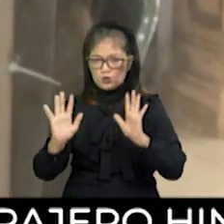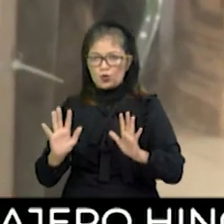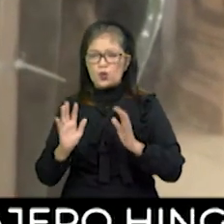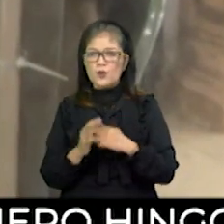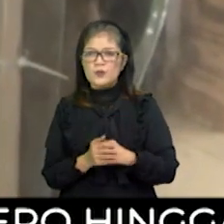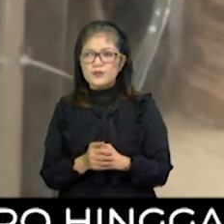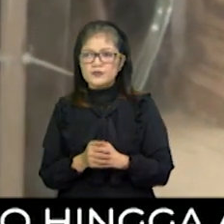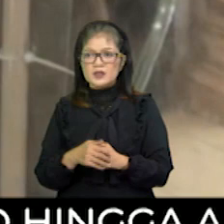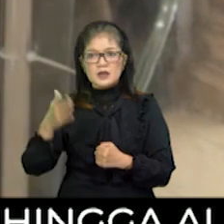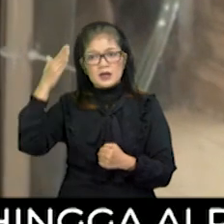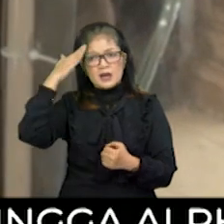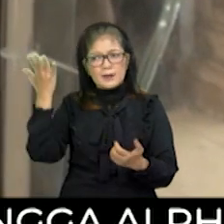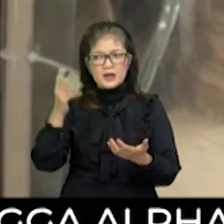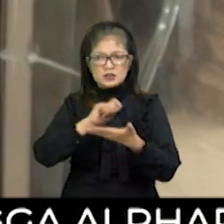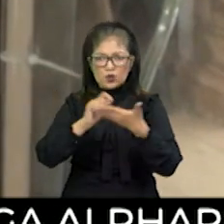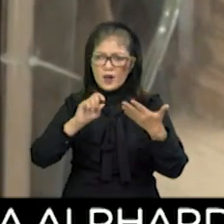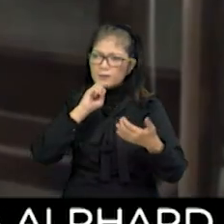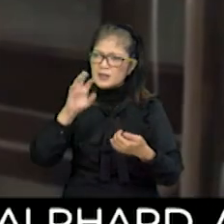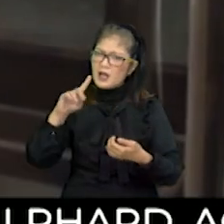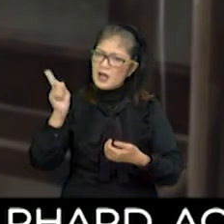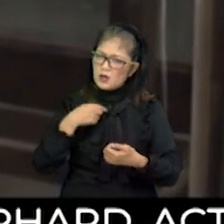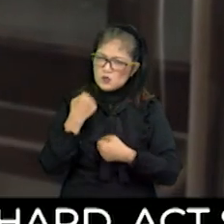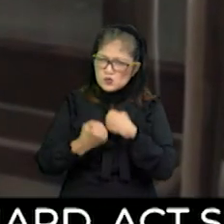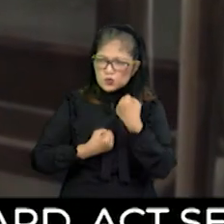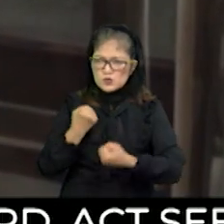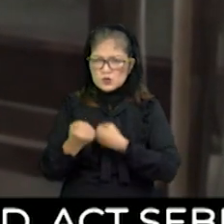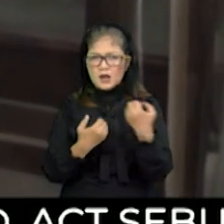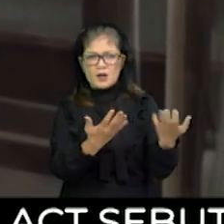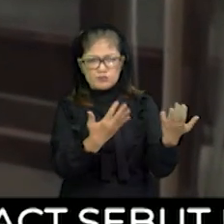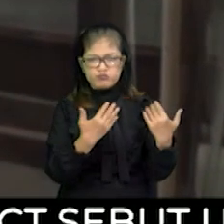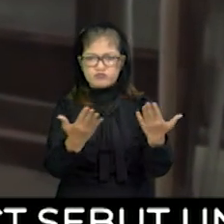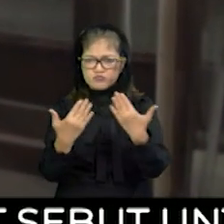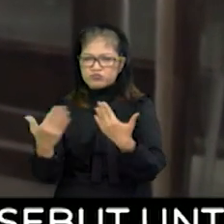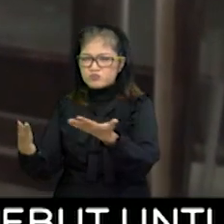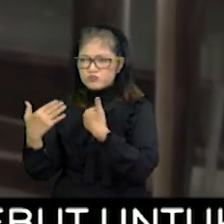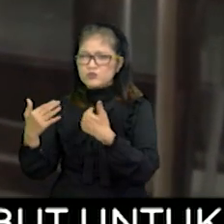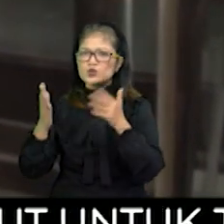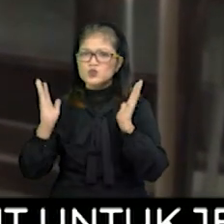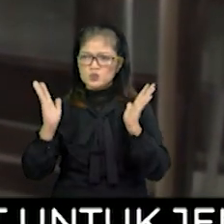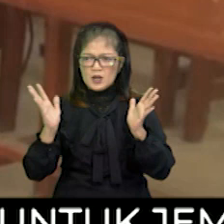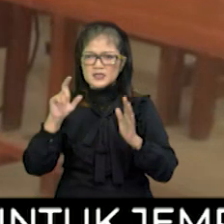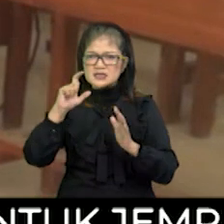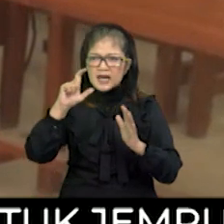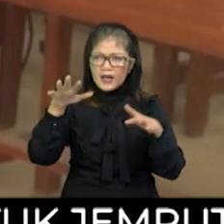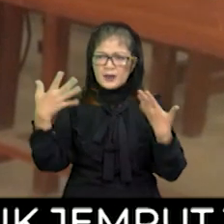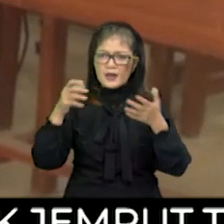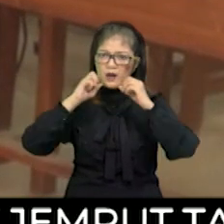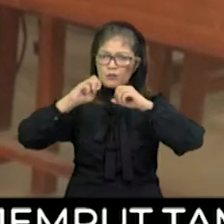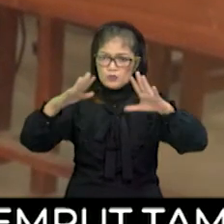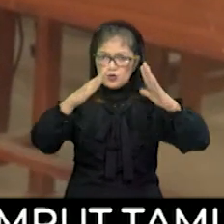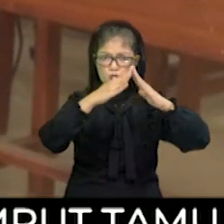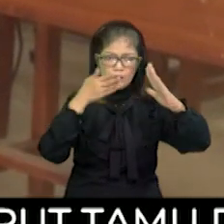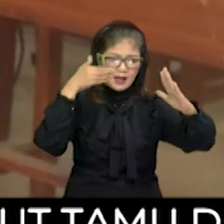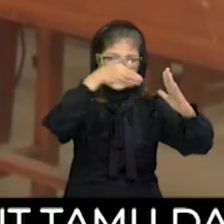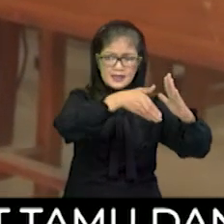Kepala sekolah mengaku pihak sekolah sudah menggunakan berbagai cara untuk mendapatkan murid, salah satunya dengan sistem jemput bola dan mendatangi satu persatu